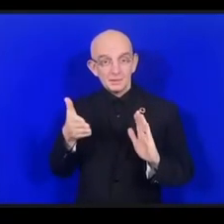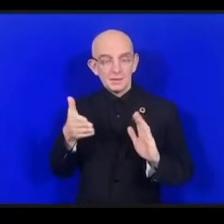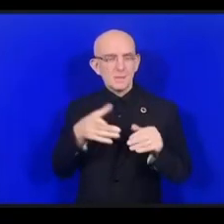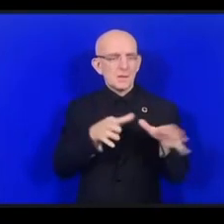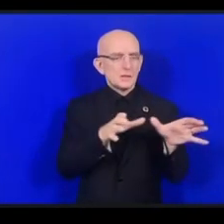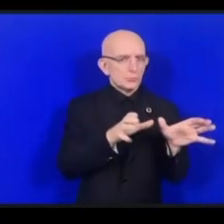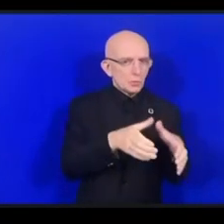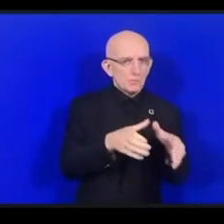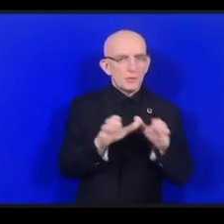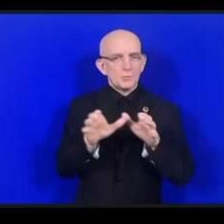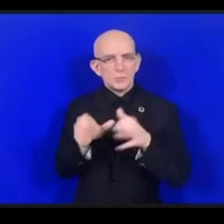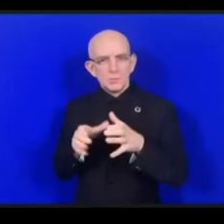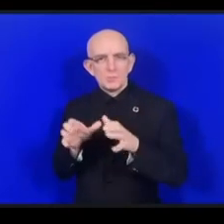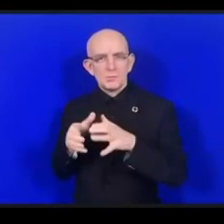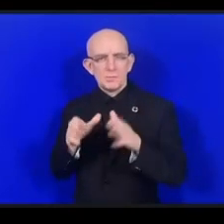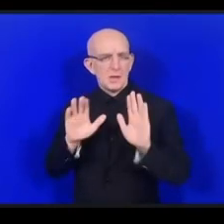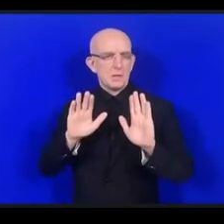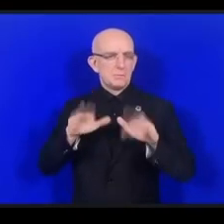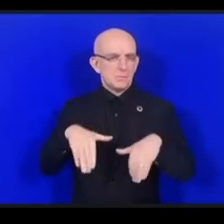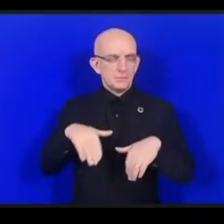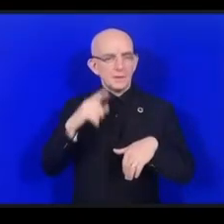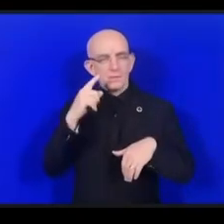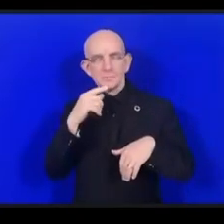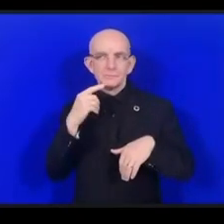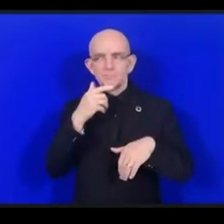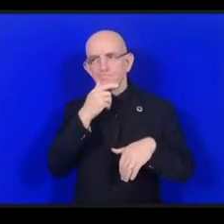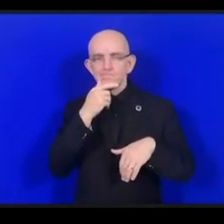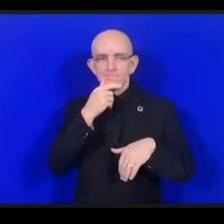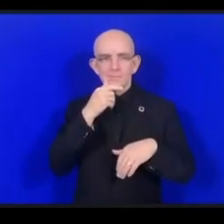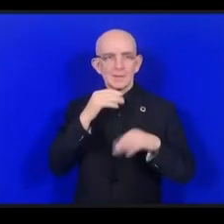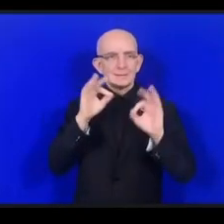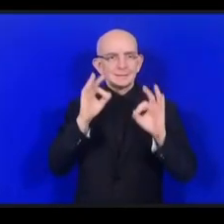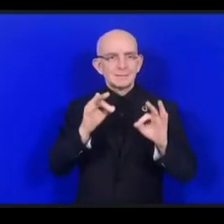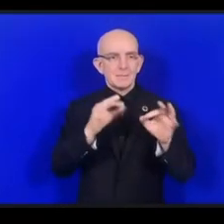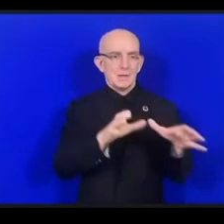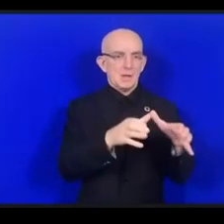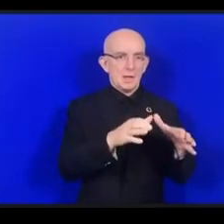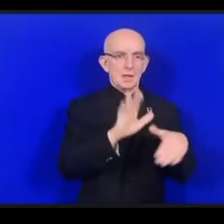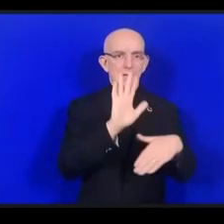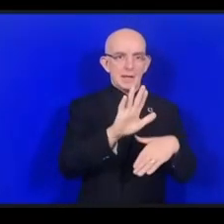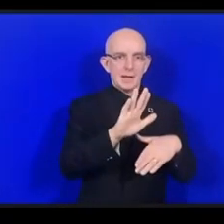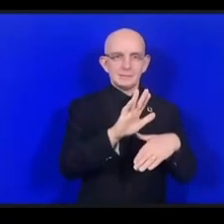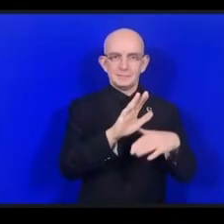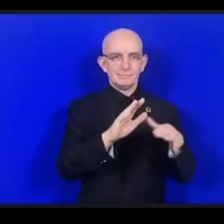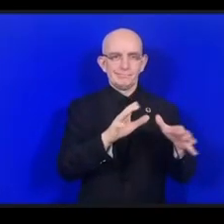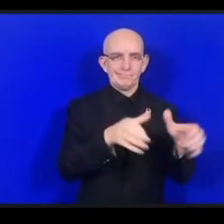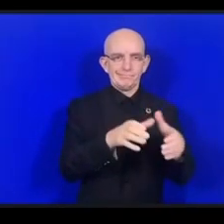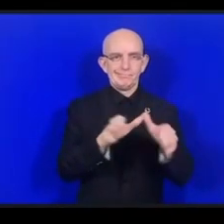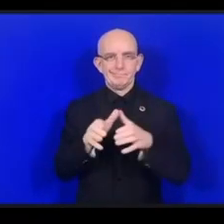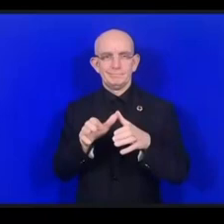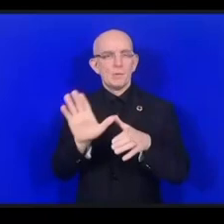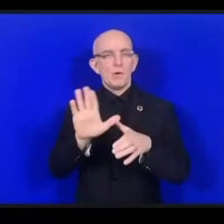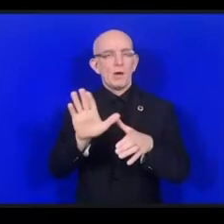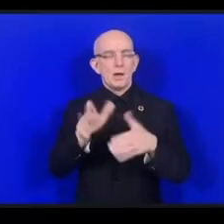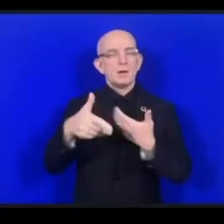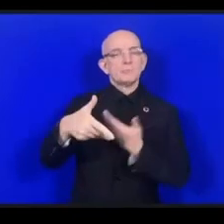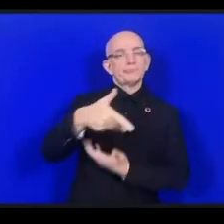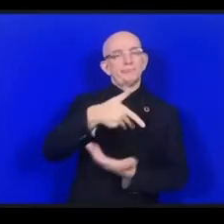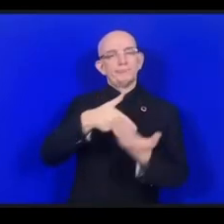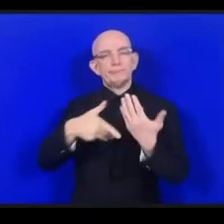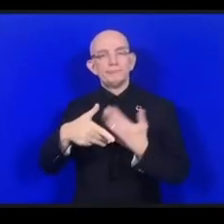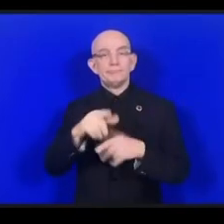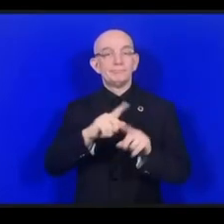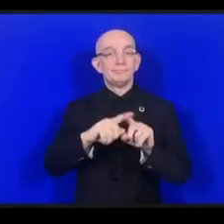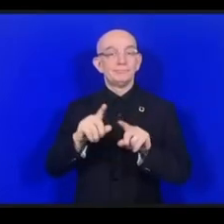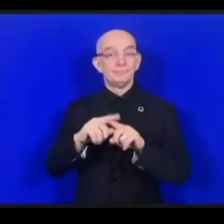开展工作，在闭会期间。后来呢取了这个名字叫 DC， 当时呢是从雅典就开始了，